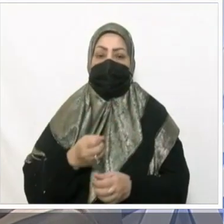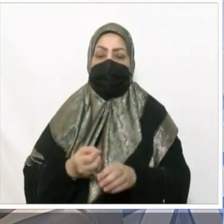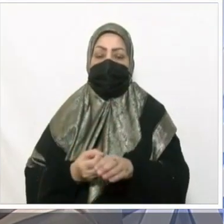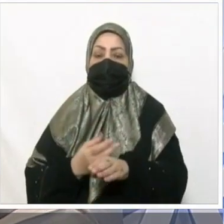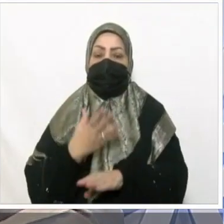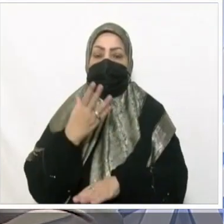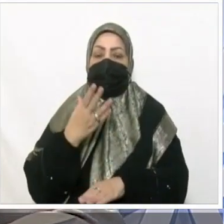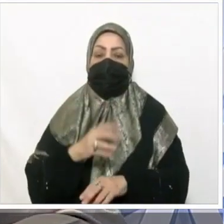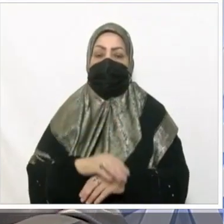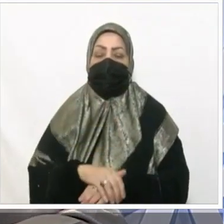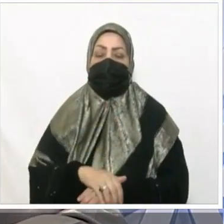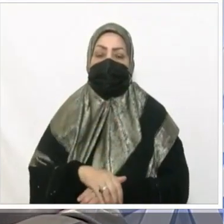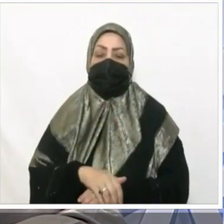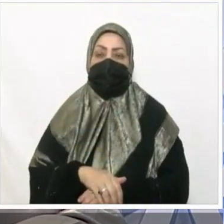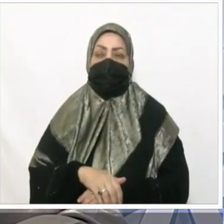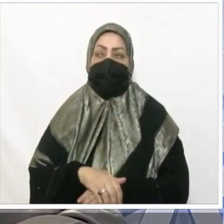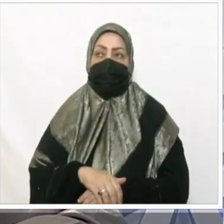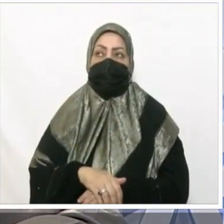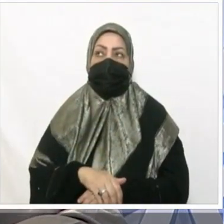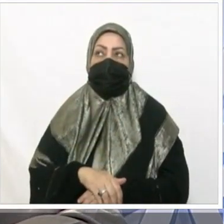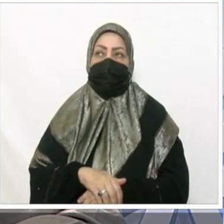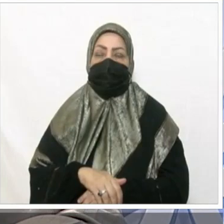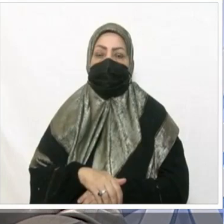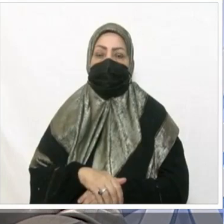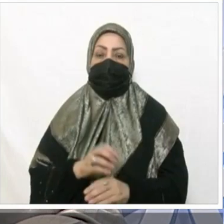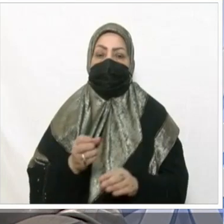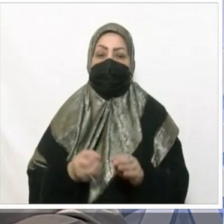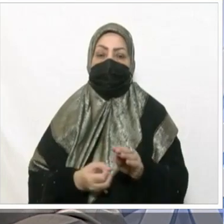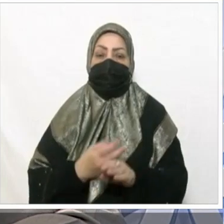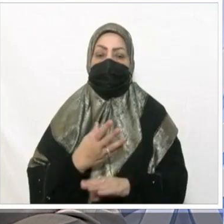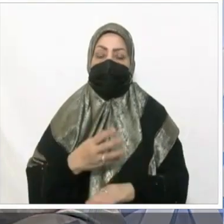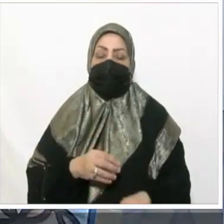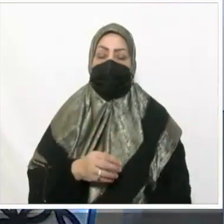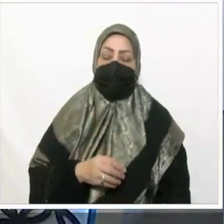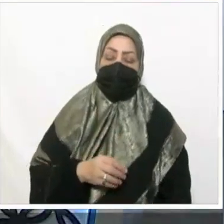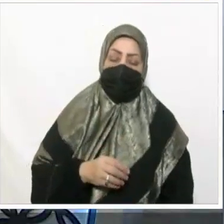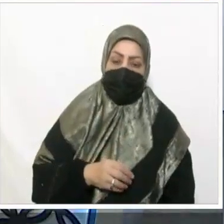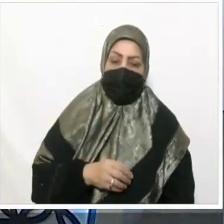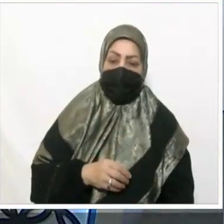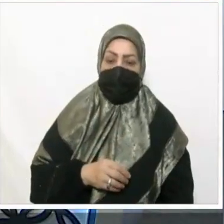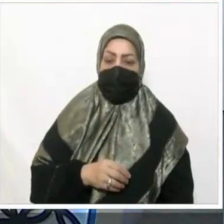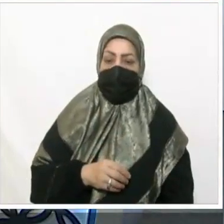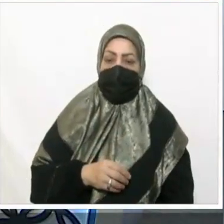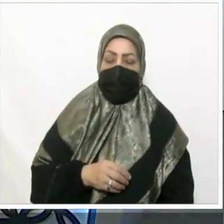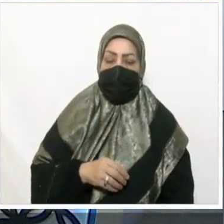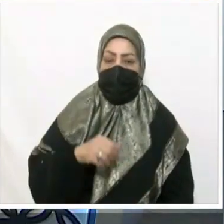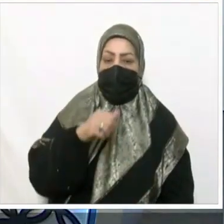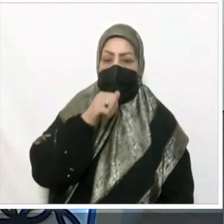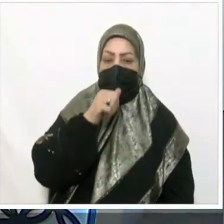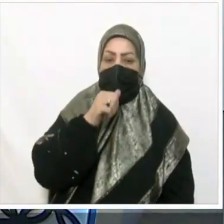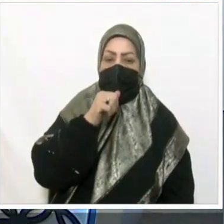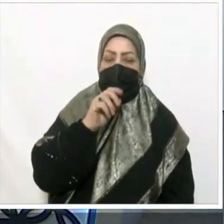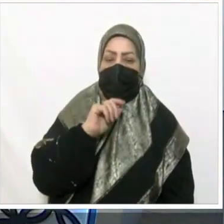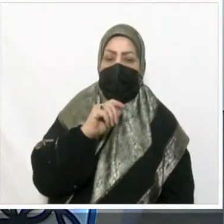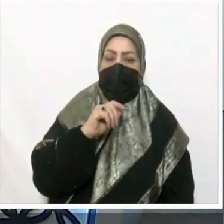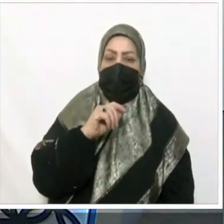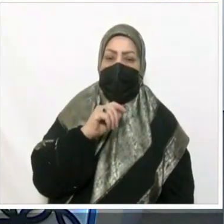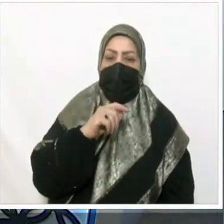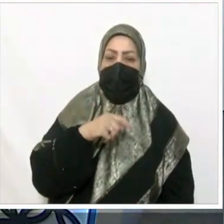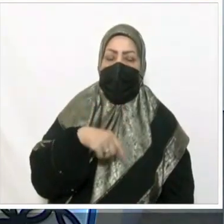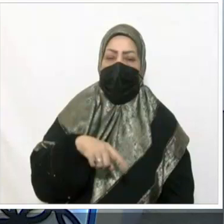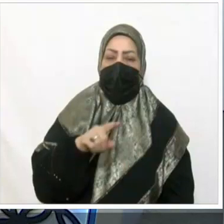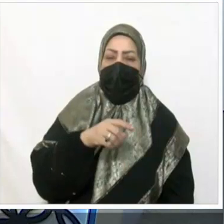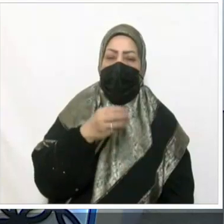ياكل لكن أدى يعني يوقف ولا يلوح بالضمه ولا ياكل كمل الغضب خلاص تمام يا جمال تسمع بارك الله فيك بارك الله